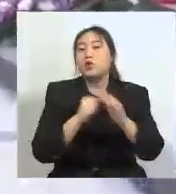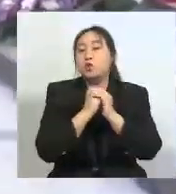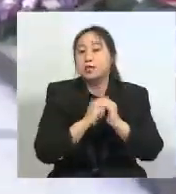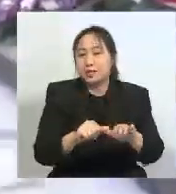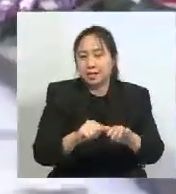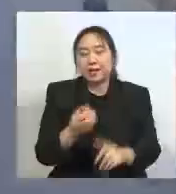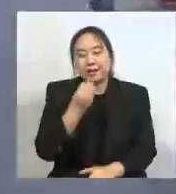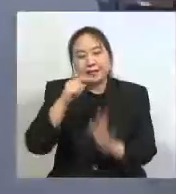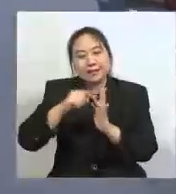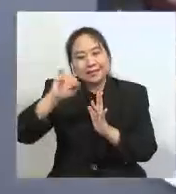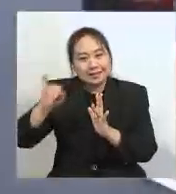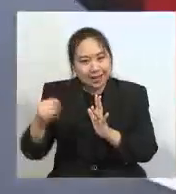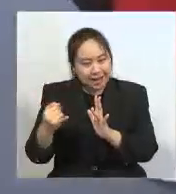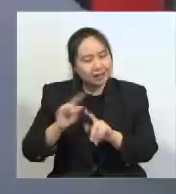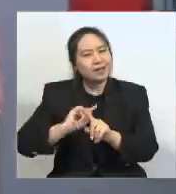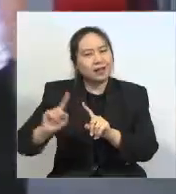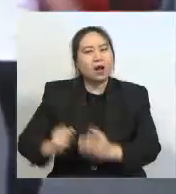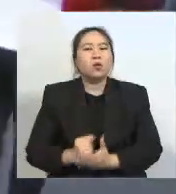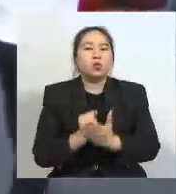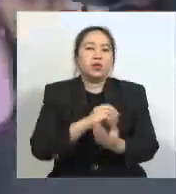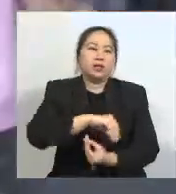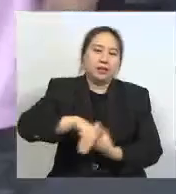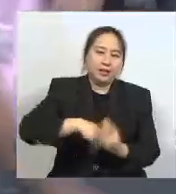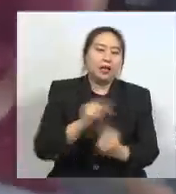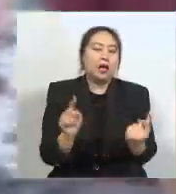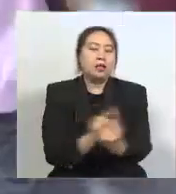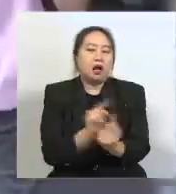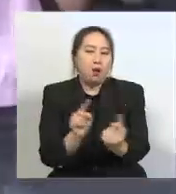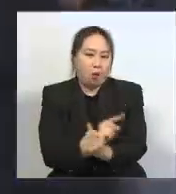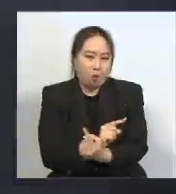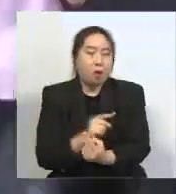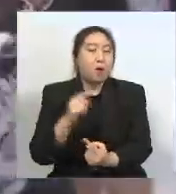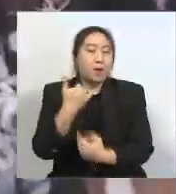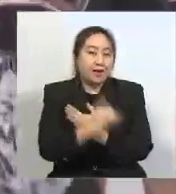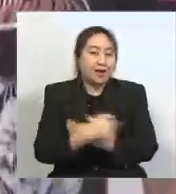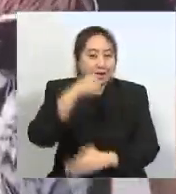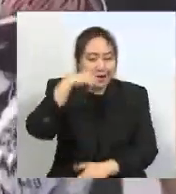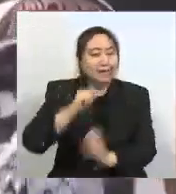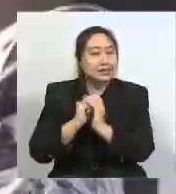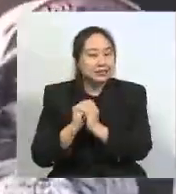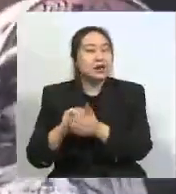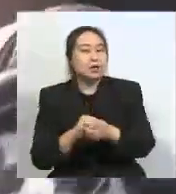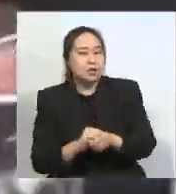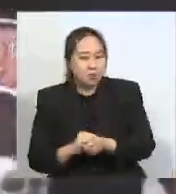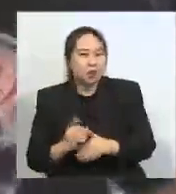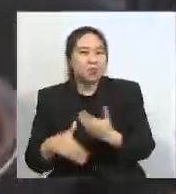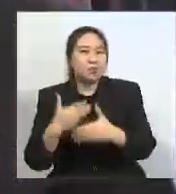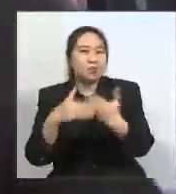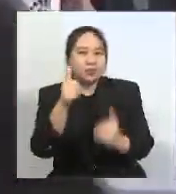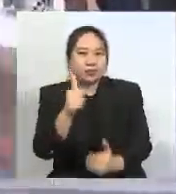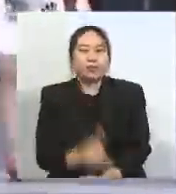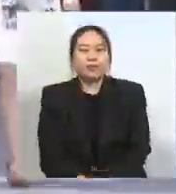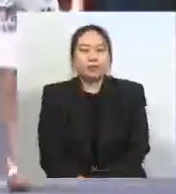าลกินเจล้วนช่วยพัฒนาระบบเศรษฐกิจสังคมและความสัมพันธ์ของทั้งสองประเทศให้แนบแน่นมากยิ่งขึ้น